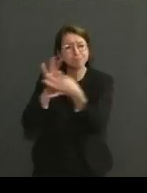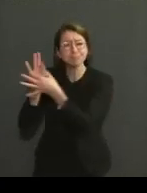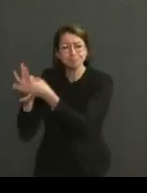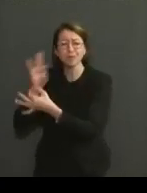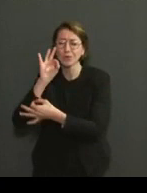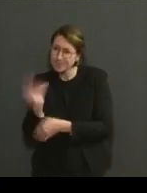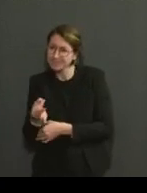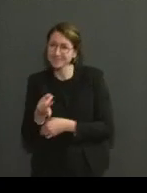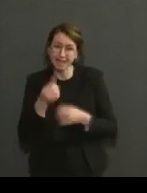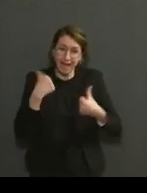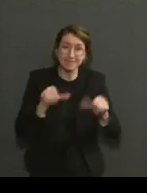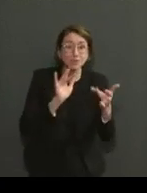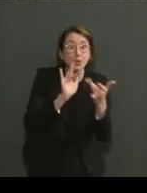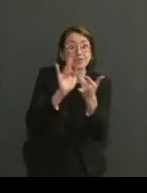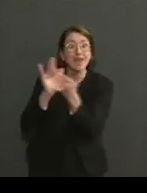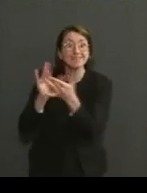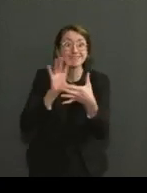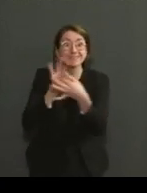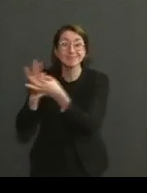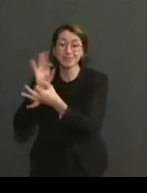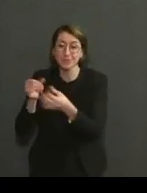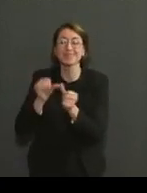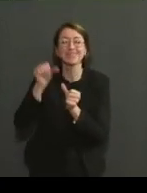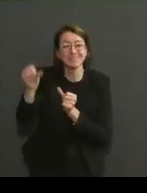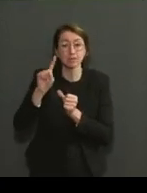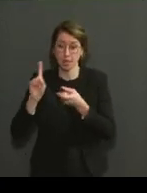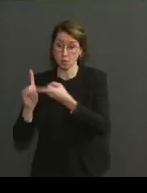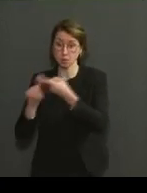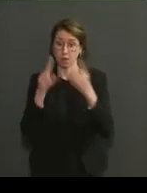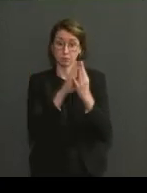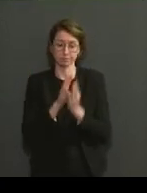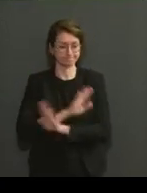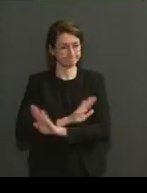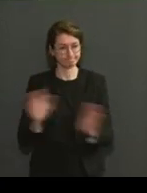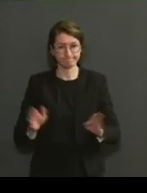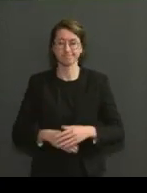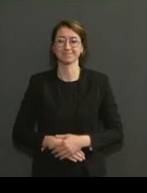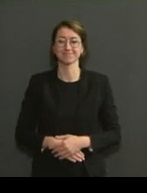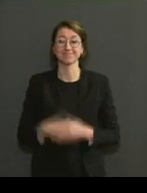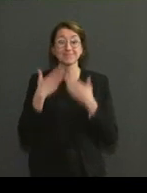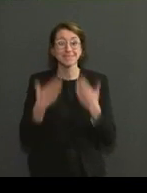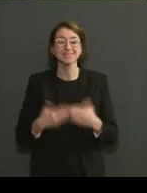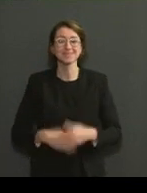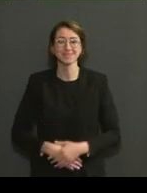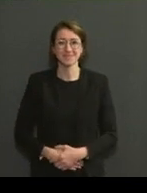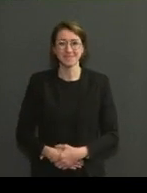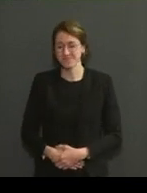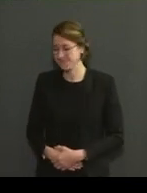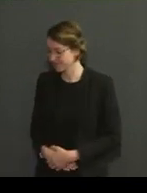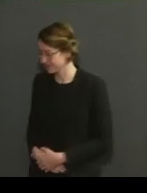distance. C'est cela aussi un travail d'équipe. Merci. On va passer aux différentes questions reçues par la